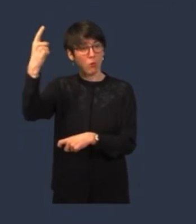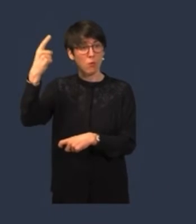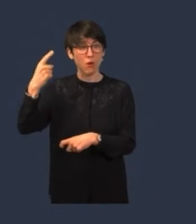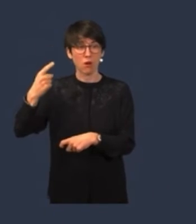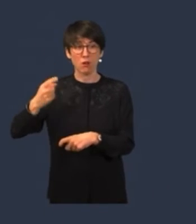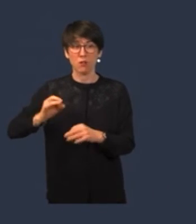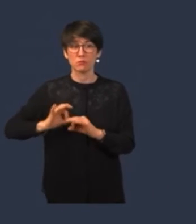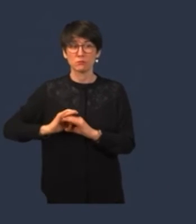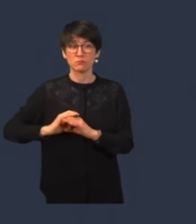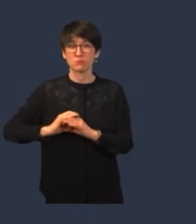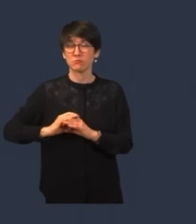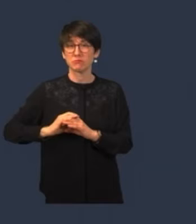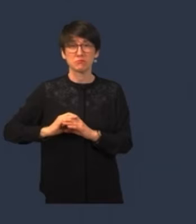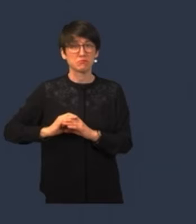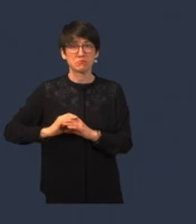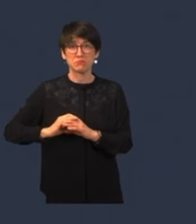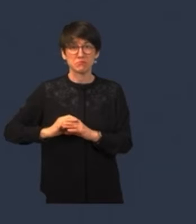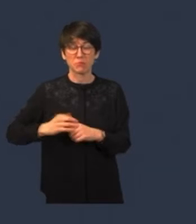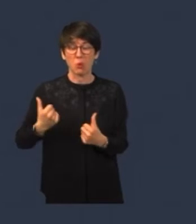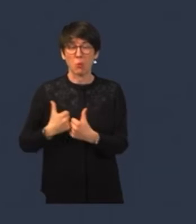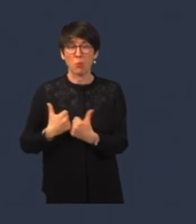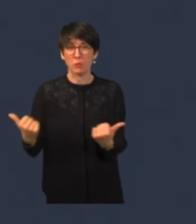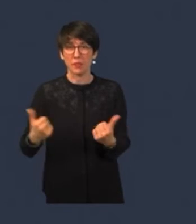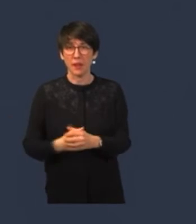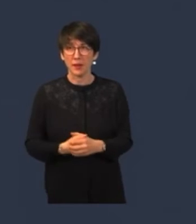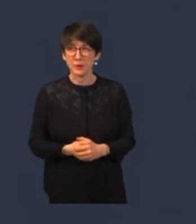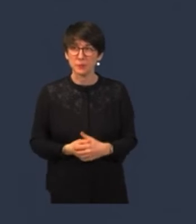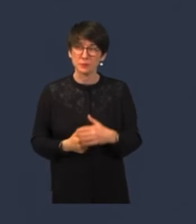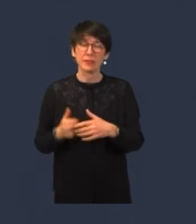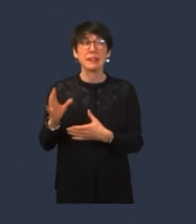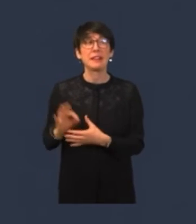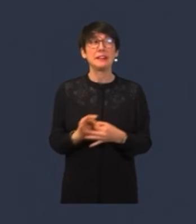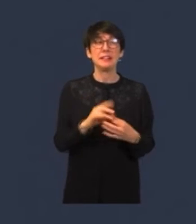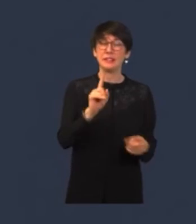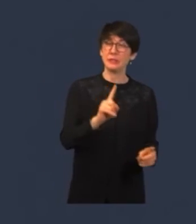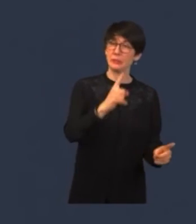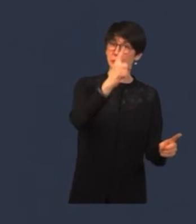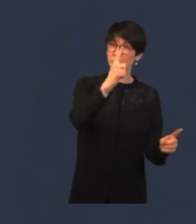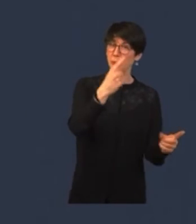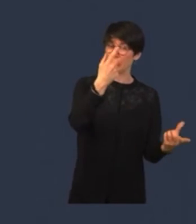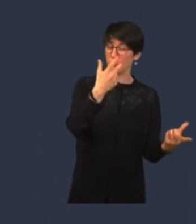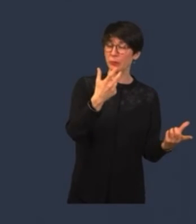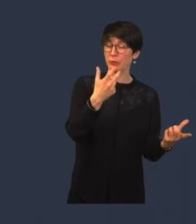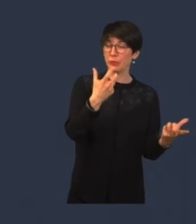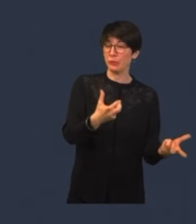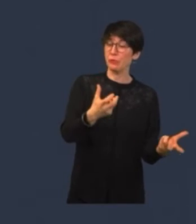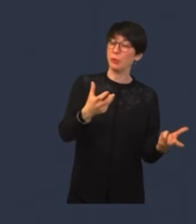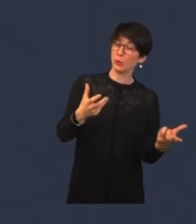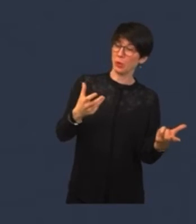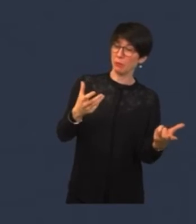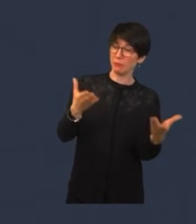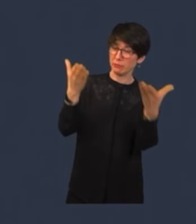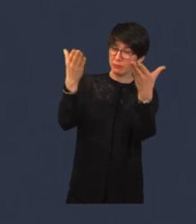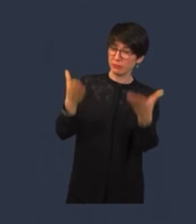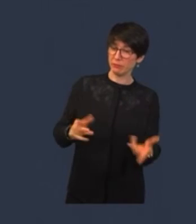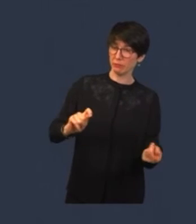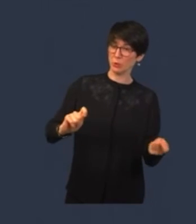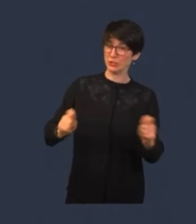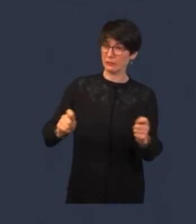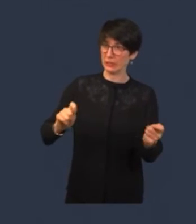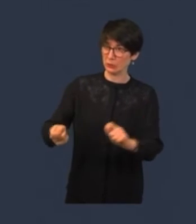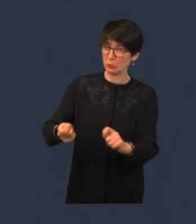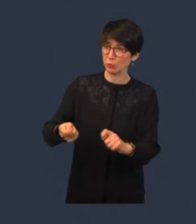abyssal, s'est pris pour Dieu et s'obstine à vouloir modifier l'essence de l'être qui, par définition,